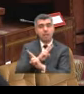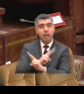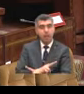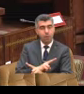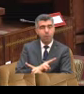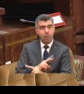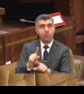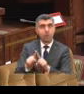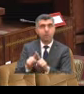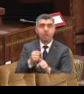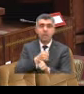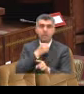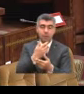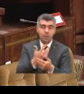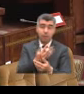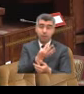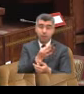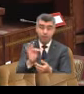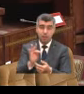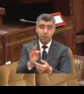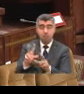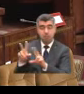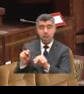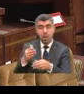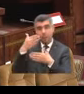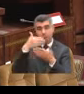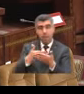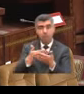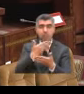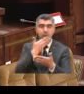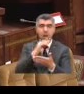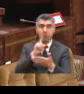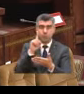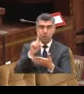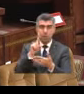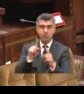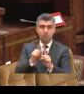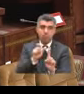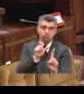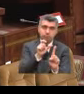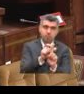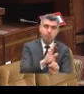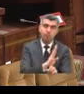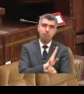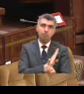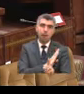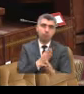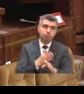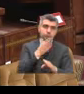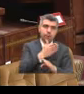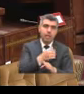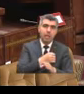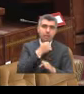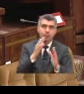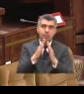ليزيباد. فرنسا ماشي بحال المغرب. المغرب الحمد لله المغاربه حاضنين على والديهم، ما تيخليهمش في دور العجزه، والحمد لله ما